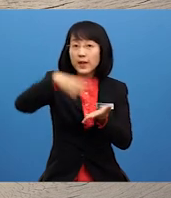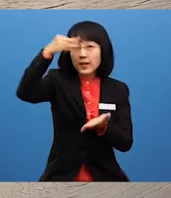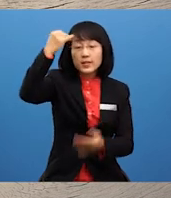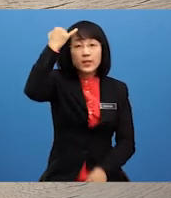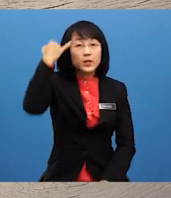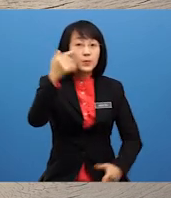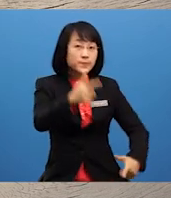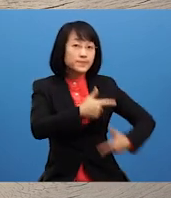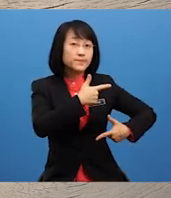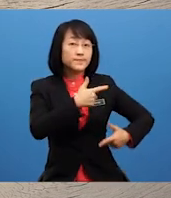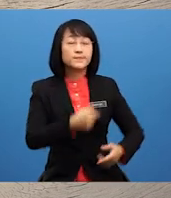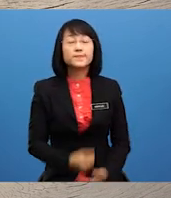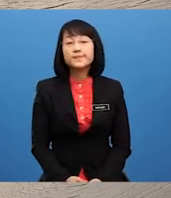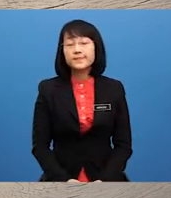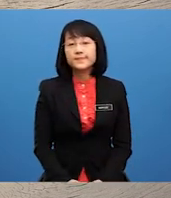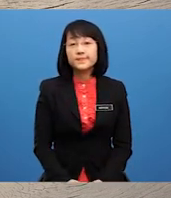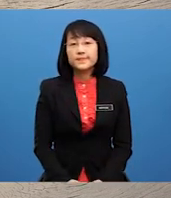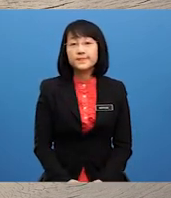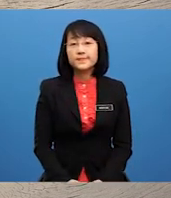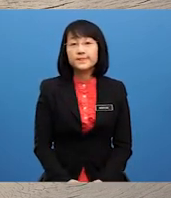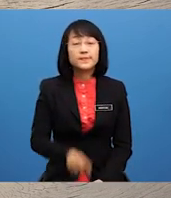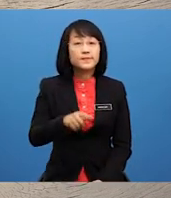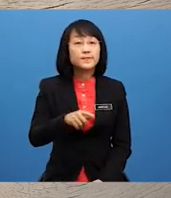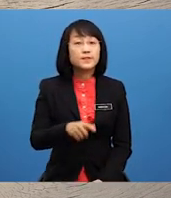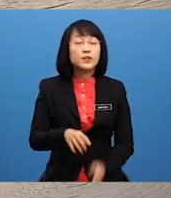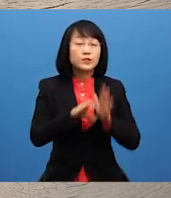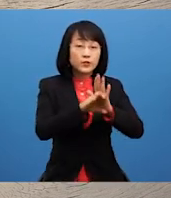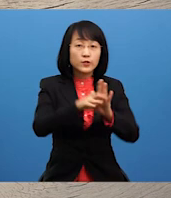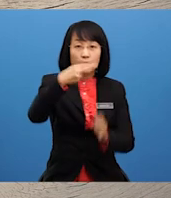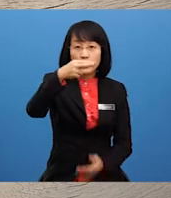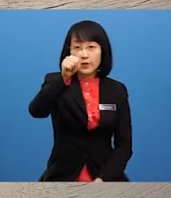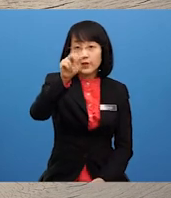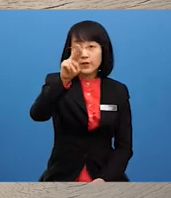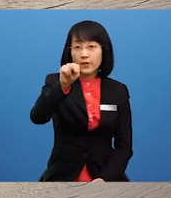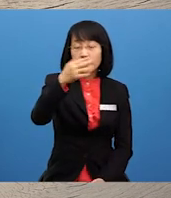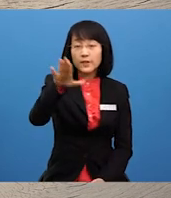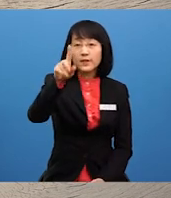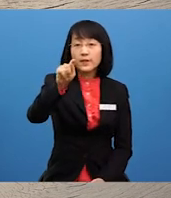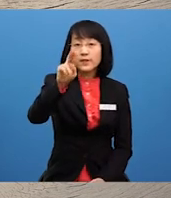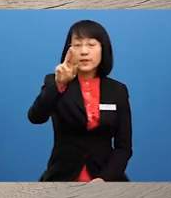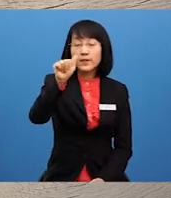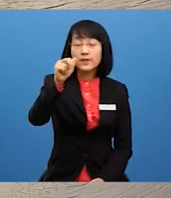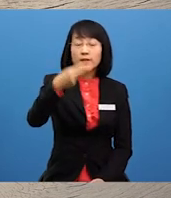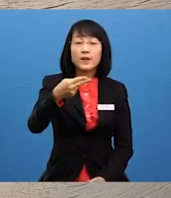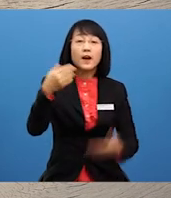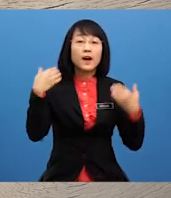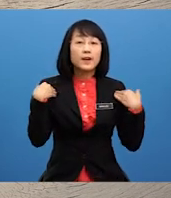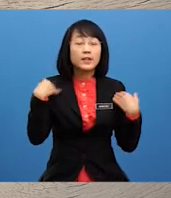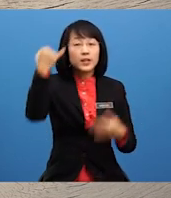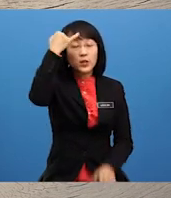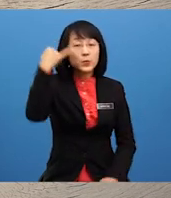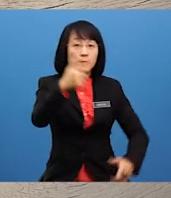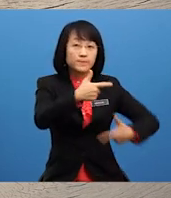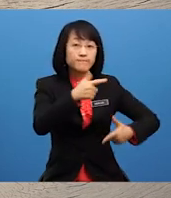ilmu kepahlawanan. Selain itu, Hang Tua mempunyai ilmu kepahlawanan yang tinggi. Ilmu